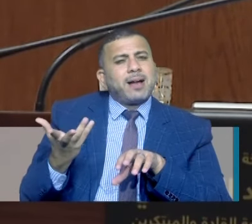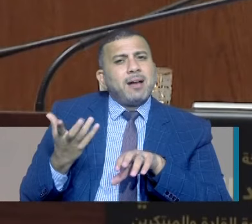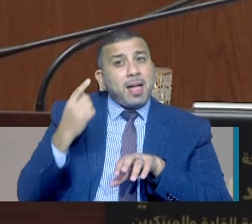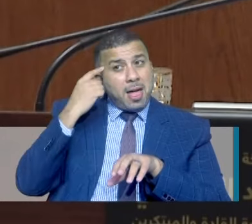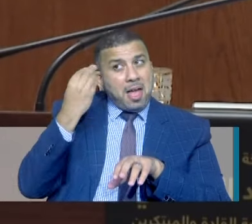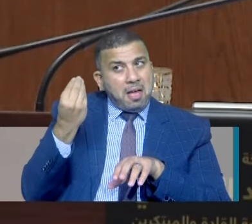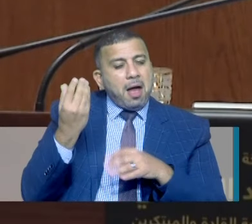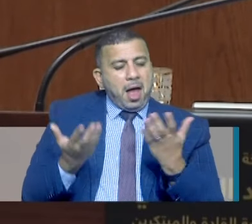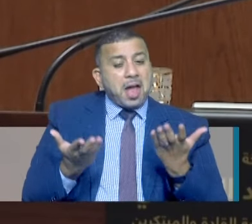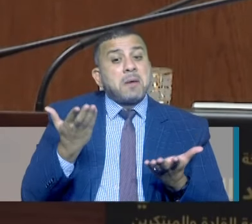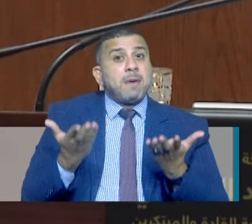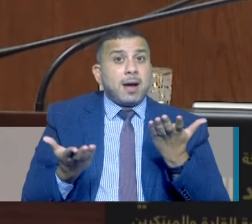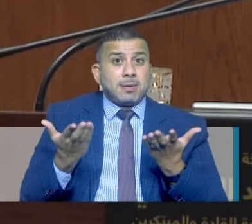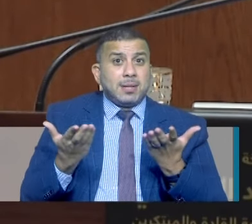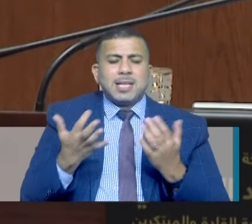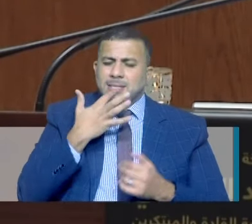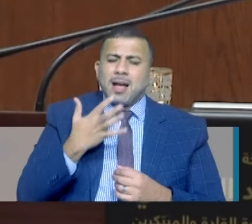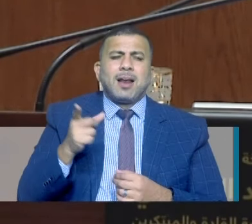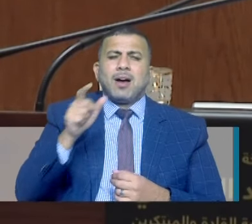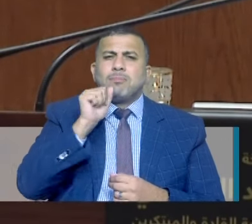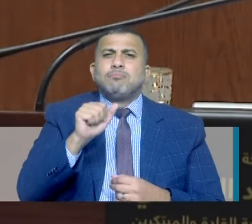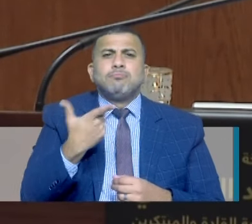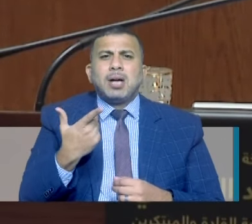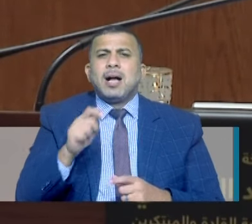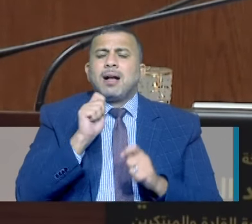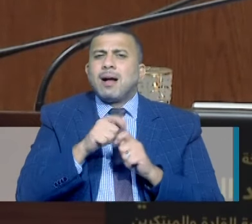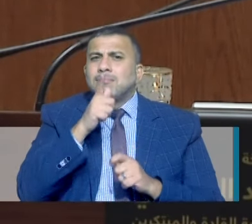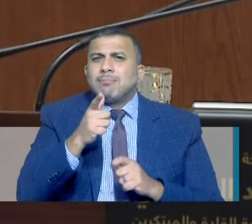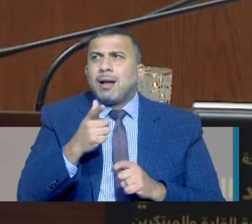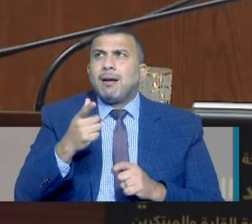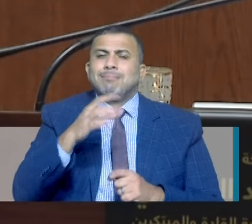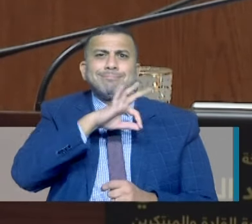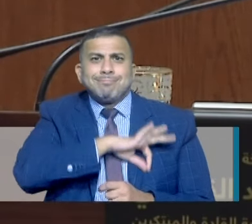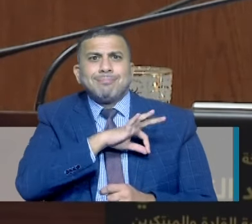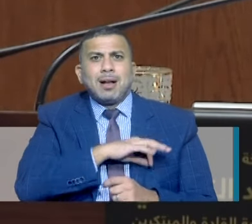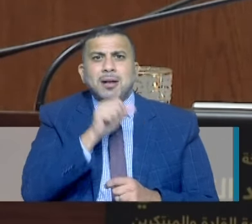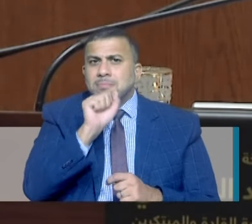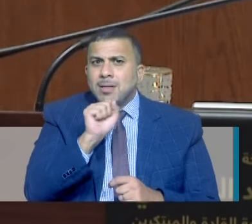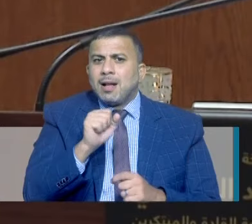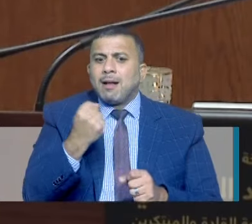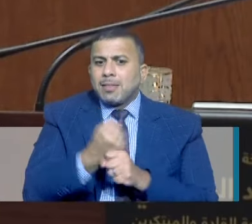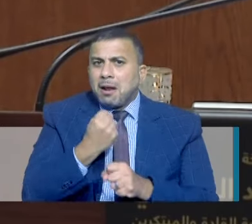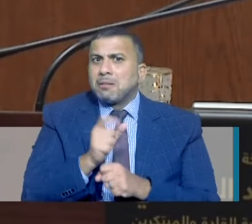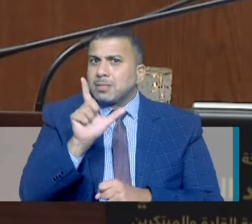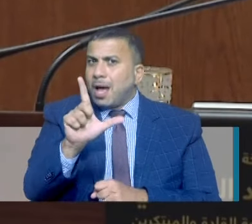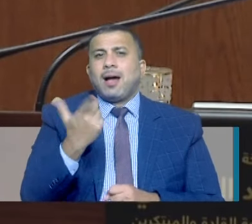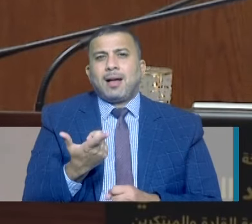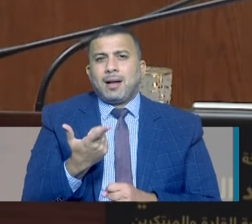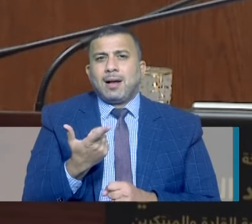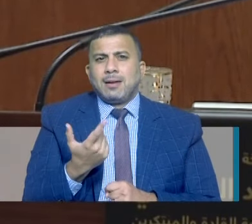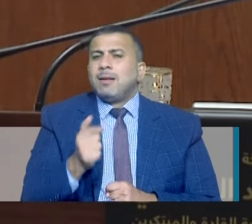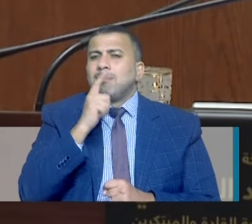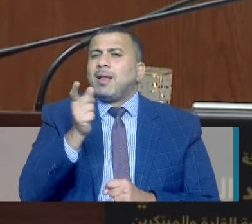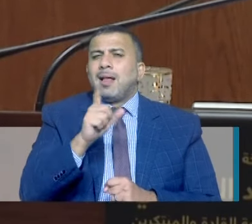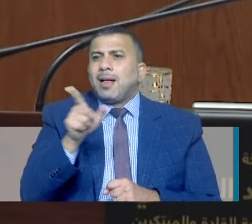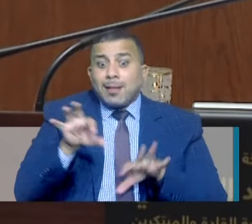بحكمة لتسهل على الفرد إدارة وقته وتحسين إنتاجيته بطريقة فعالة. فلا